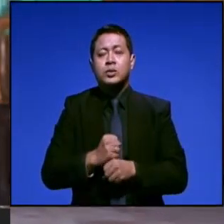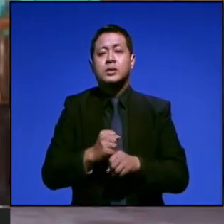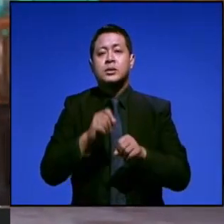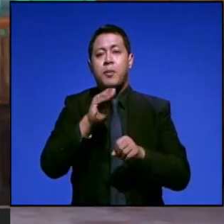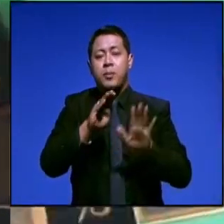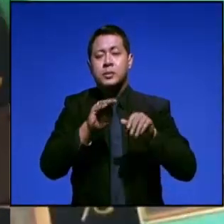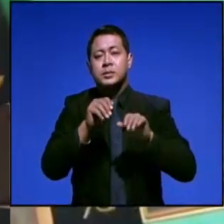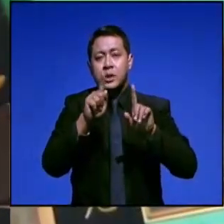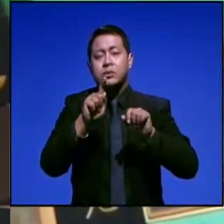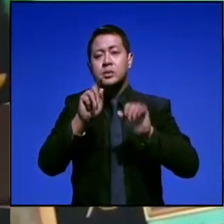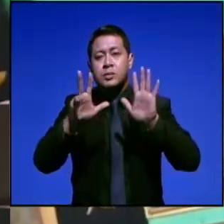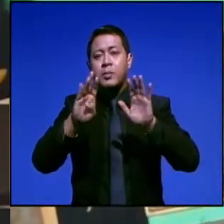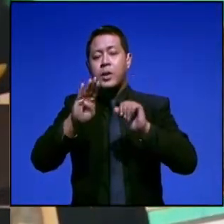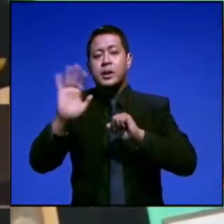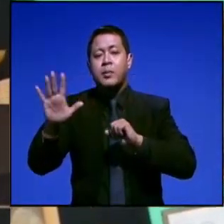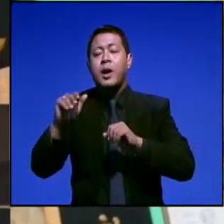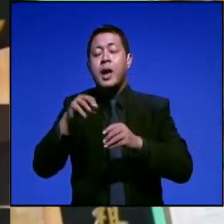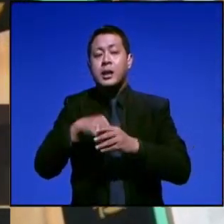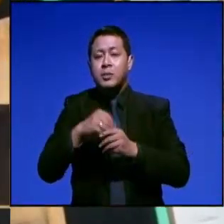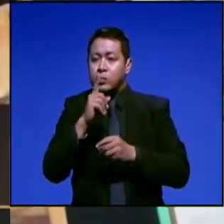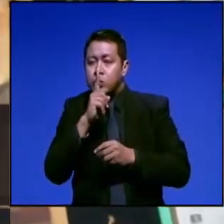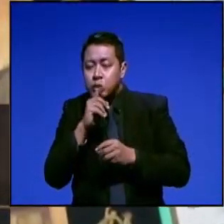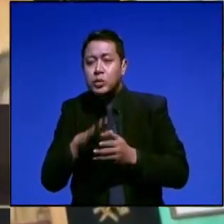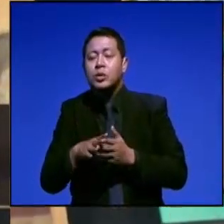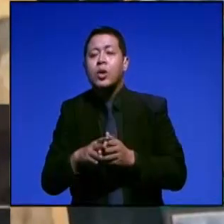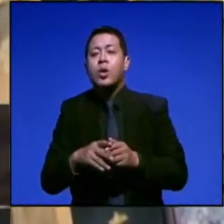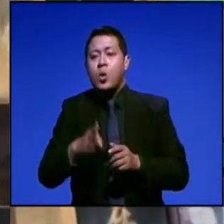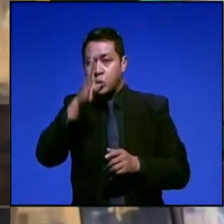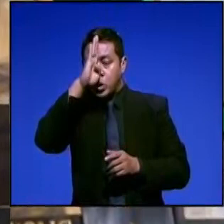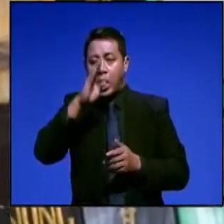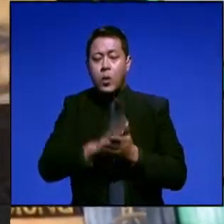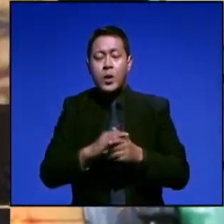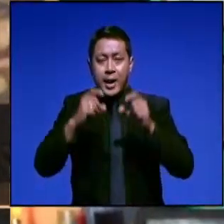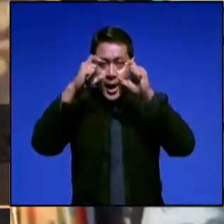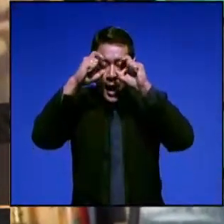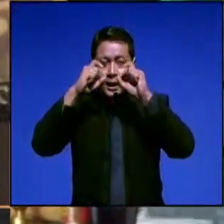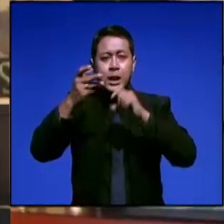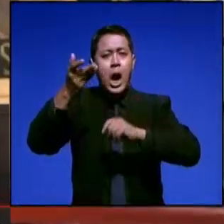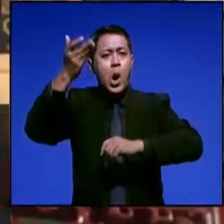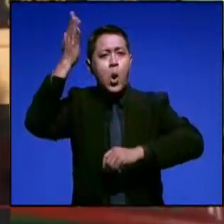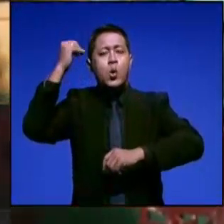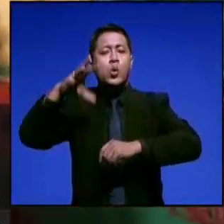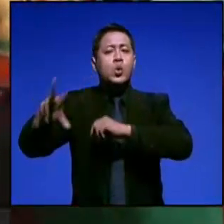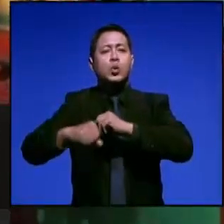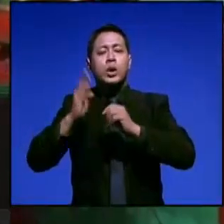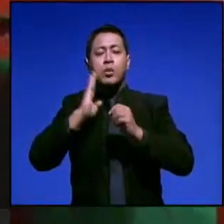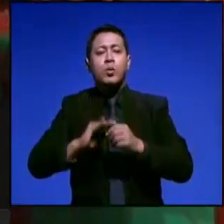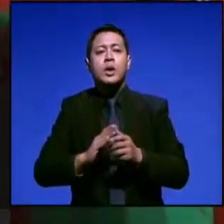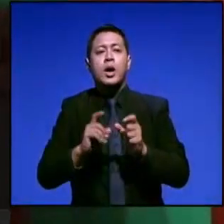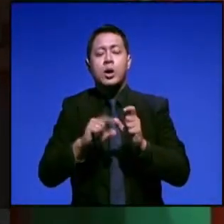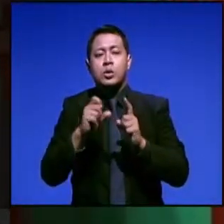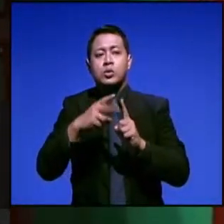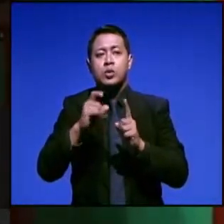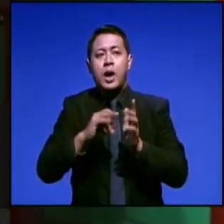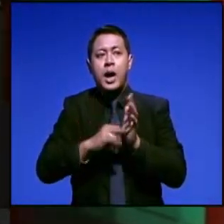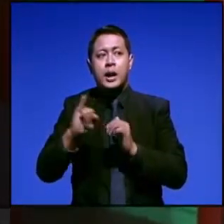1945. Rumah ini menjadi tempat persembunyian Soekarno dan Muhammad Hatta setelah diculik sejumlah pemuda, antara lain Soekarni,